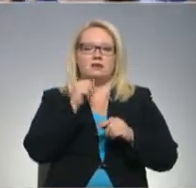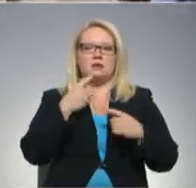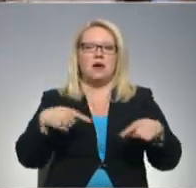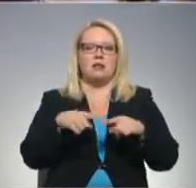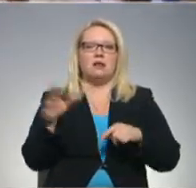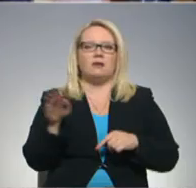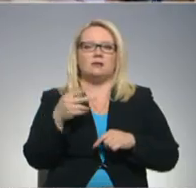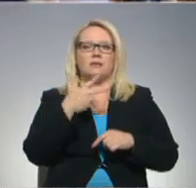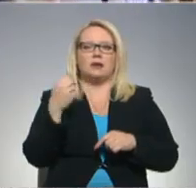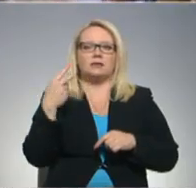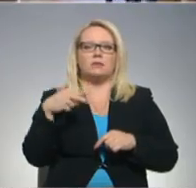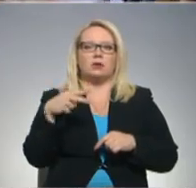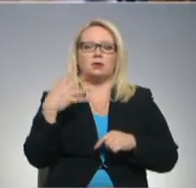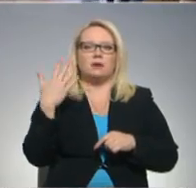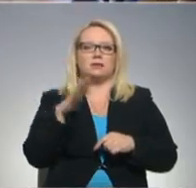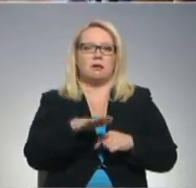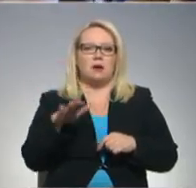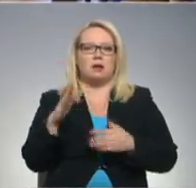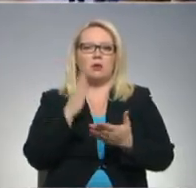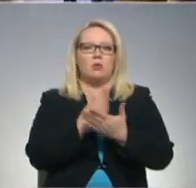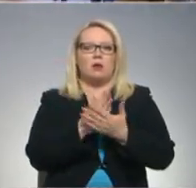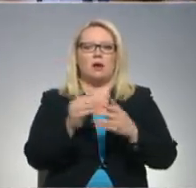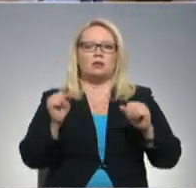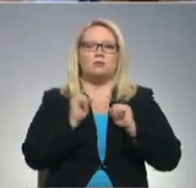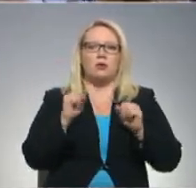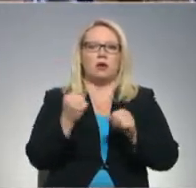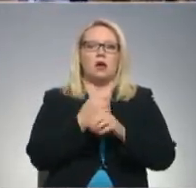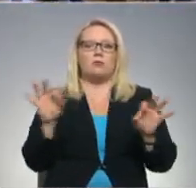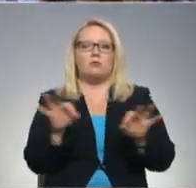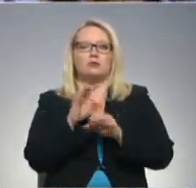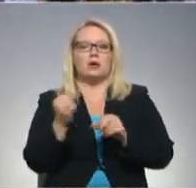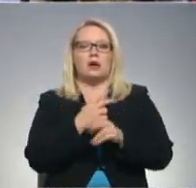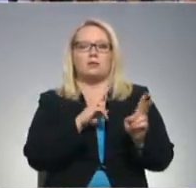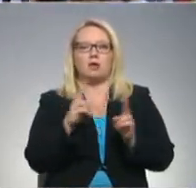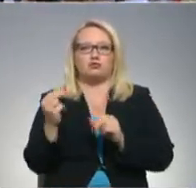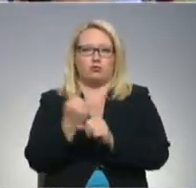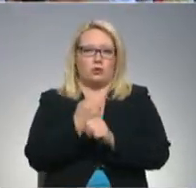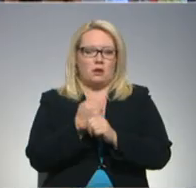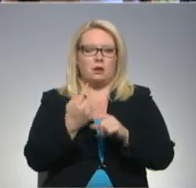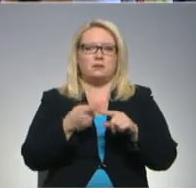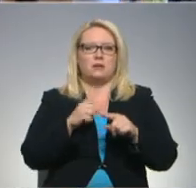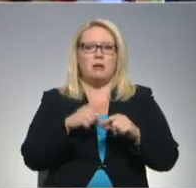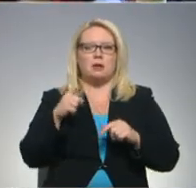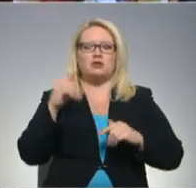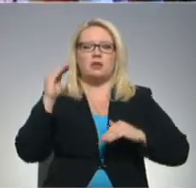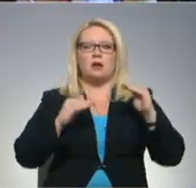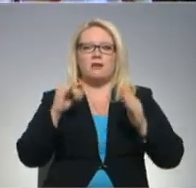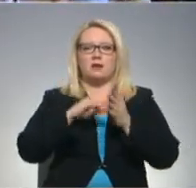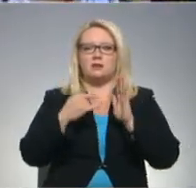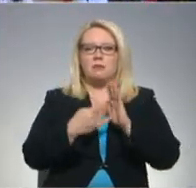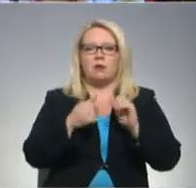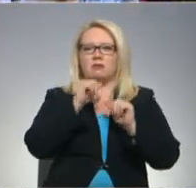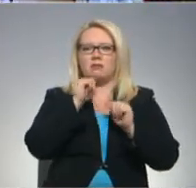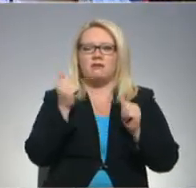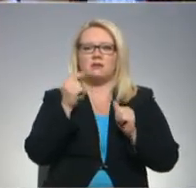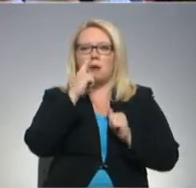visiem 325 bērniem notiek gan sporta, gan mūzikas, gan dejošanas nodarbības, tāpēc grafiks šeit saplānots nevairs